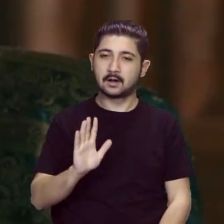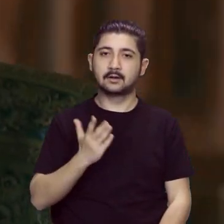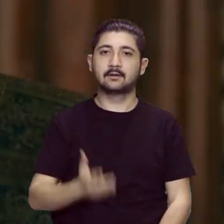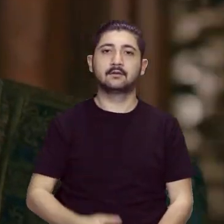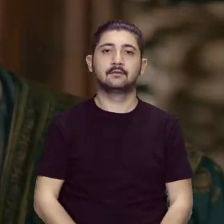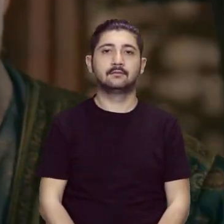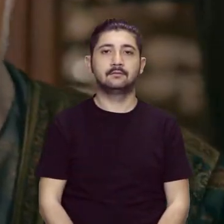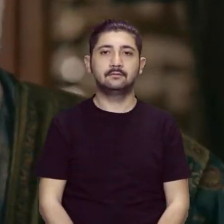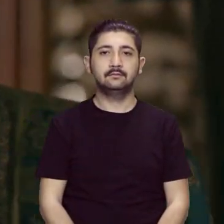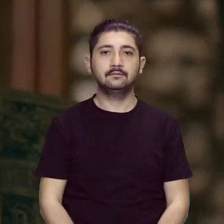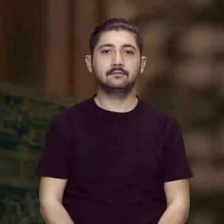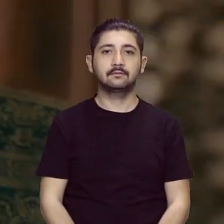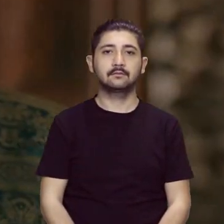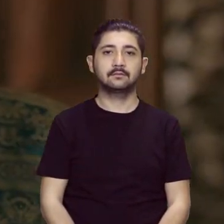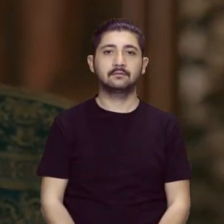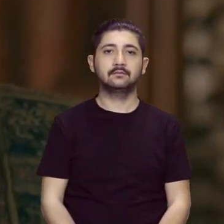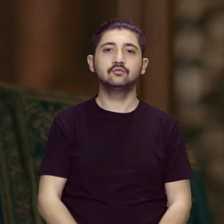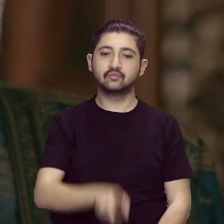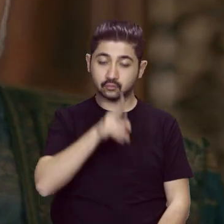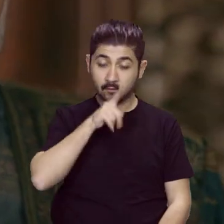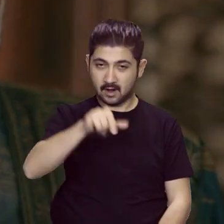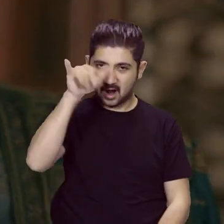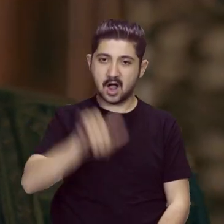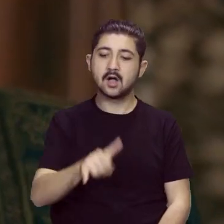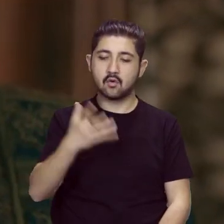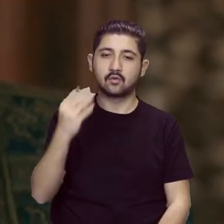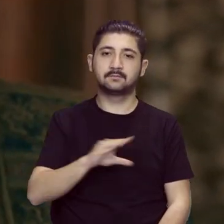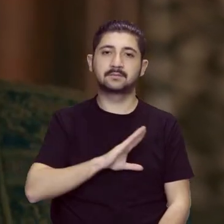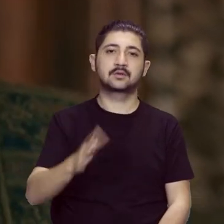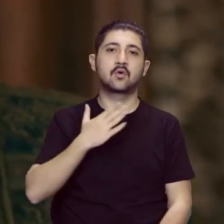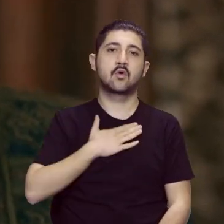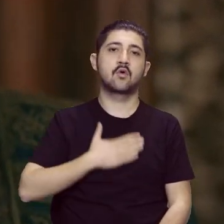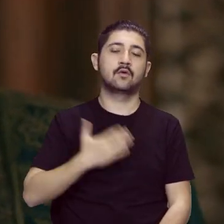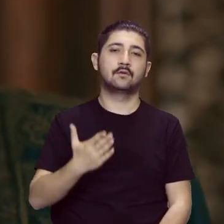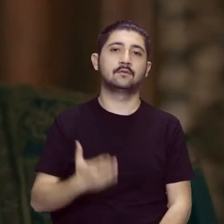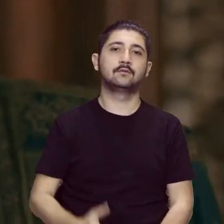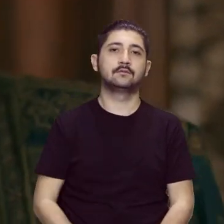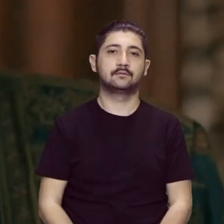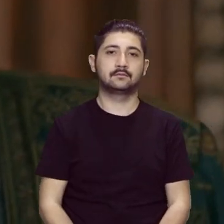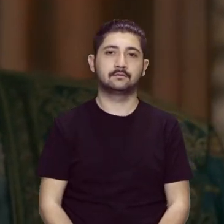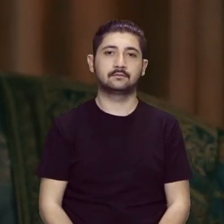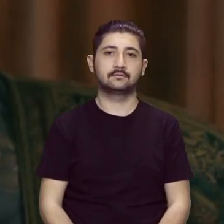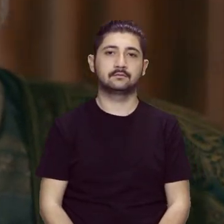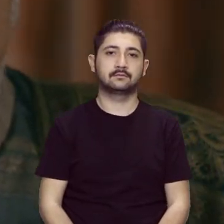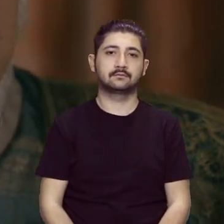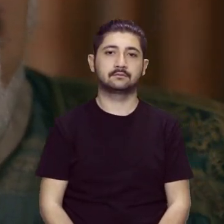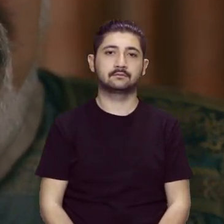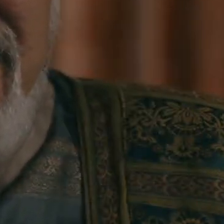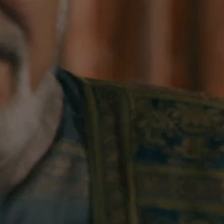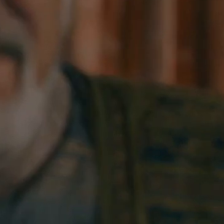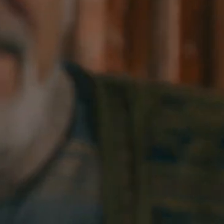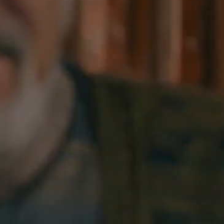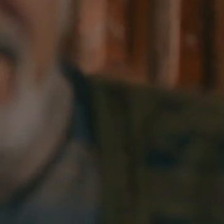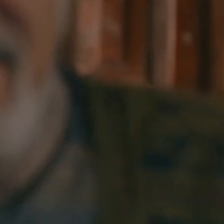Neccar'ın evindeler. Sonunda hak ettiğinizi buldunuz işte. Fatma kapıdan girdi.